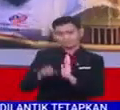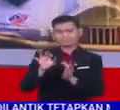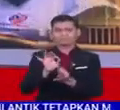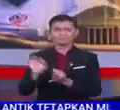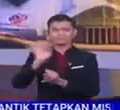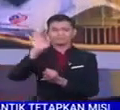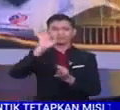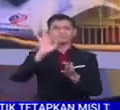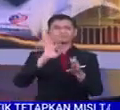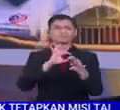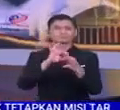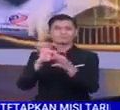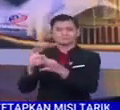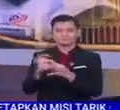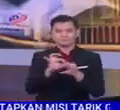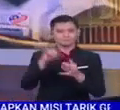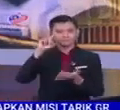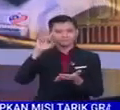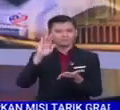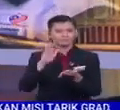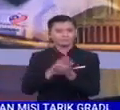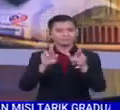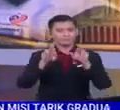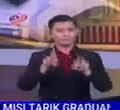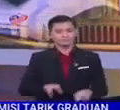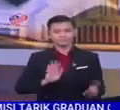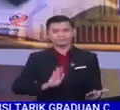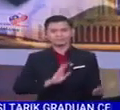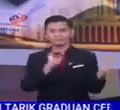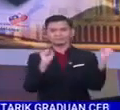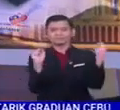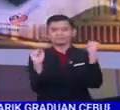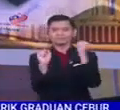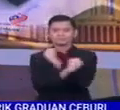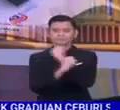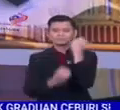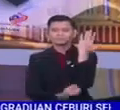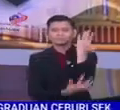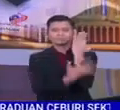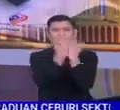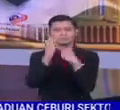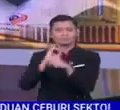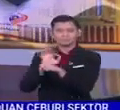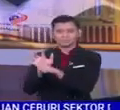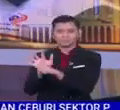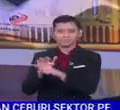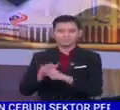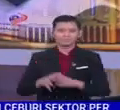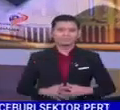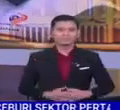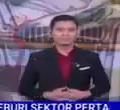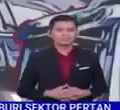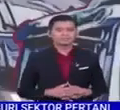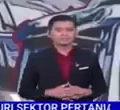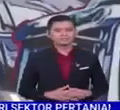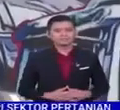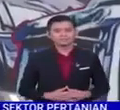dan keyakinan rakyat untuk menang bersama dalam menghadapi cabaran pandemik COVID-19.